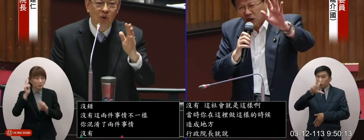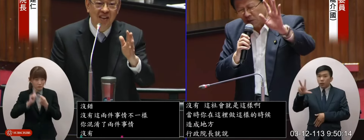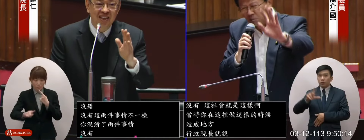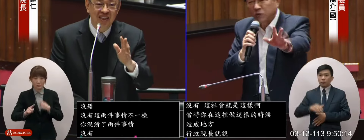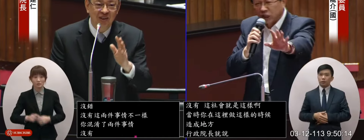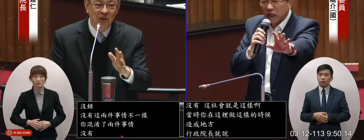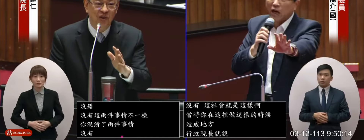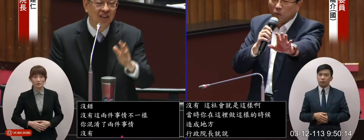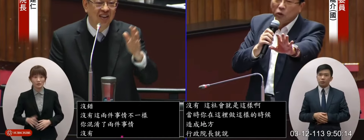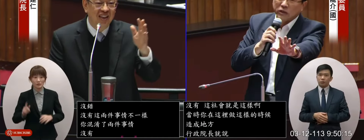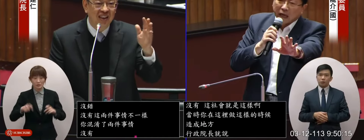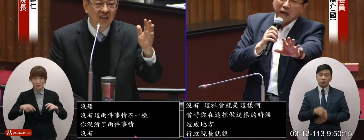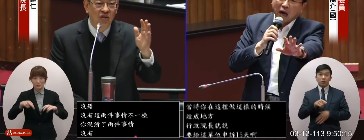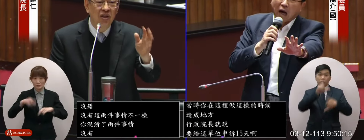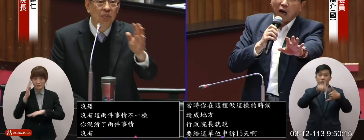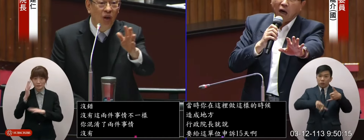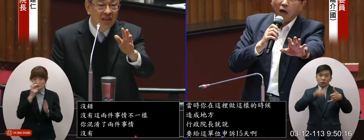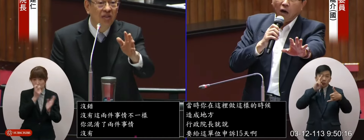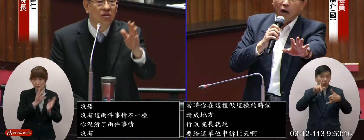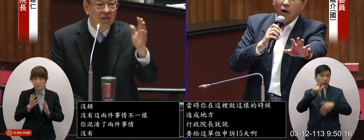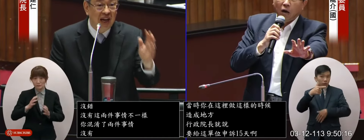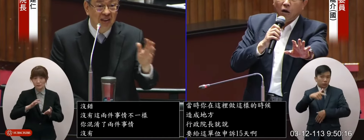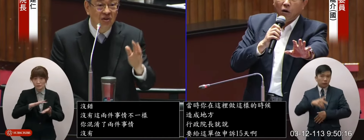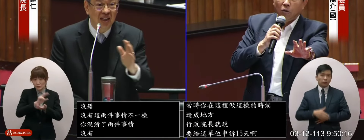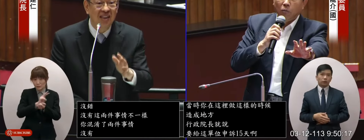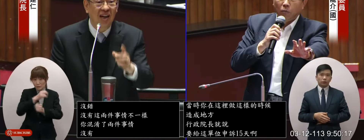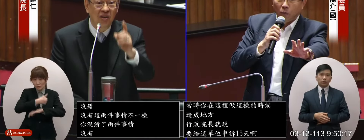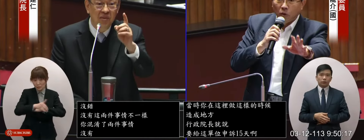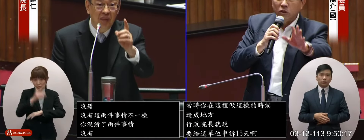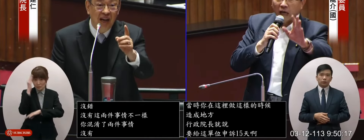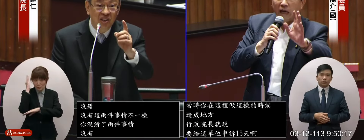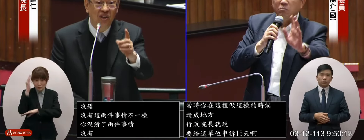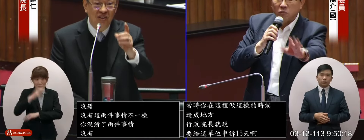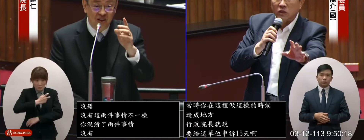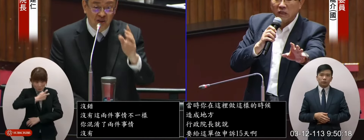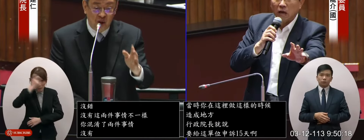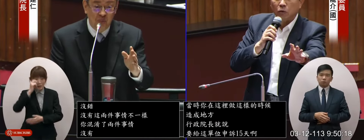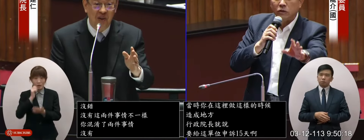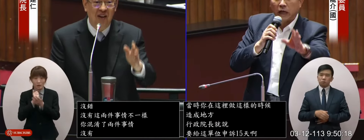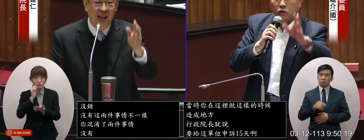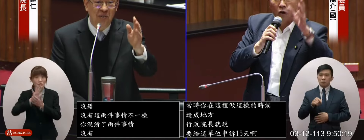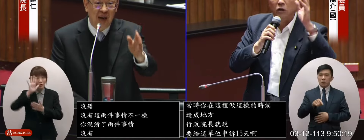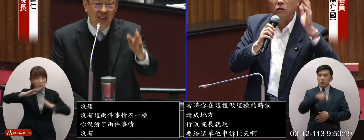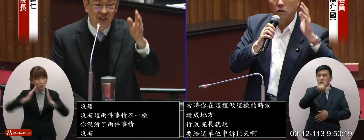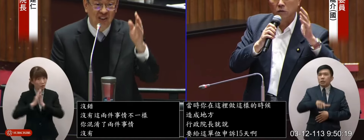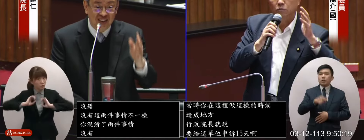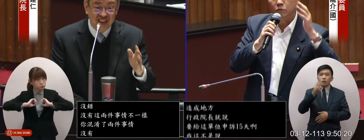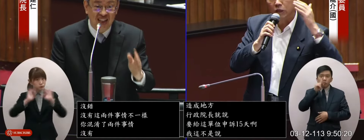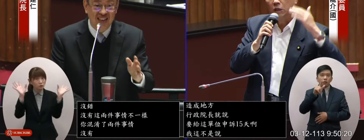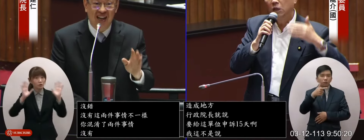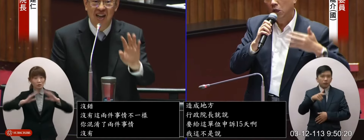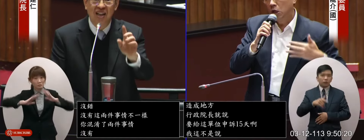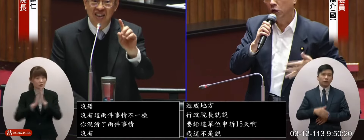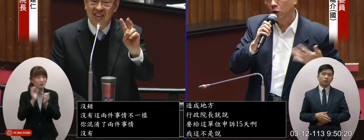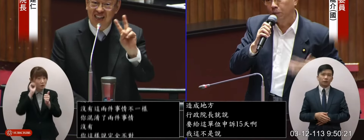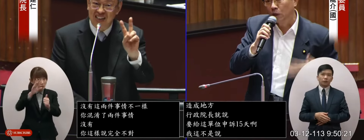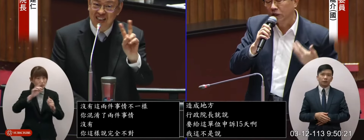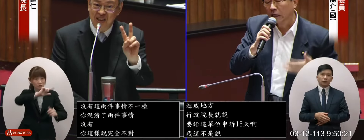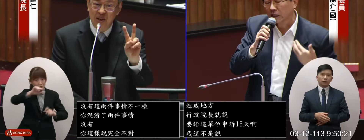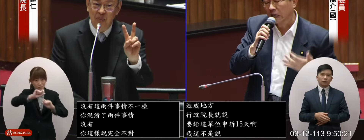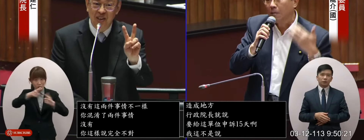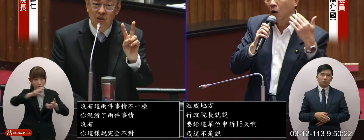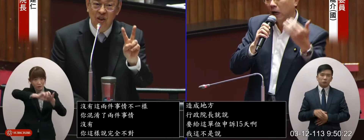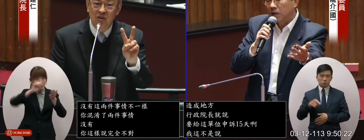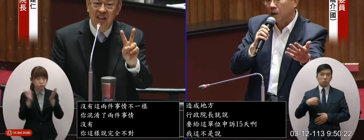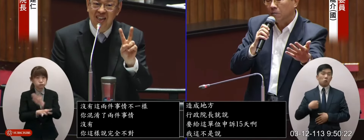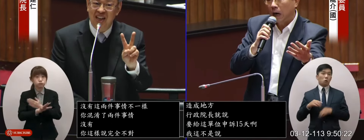婚姻管政府， 是你的问题啦。 婚姻管政府查出来以后，伊马上就通报，啊，就马上叫伊下架。这两件